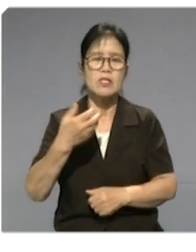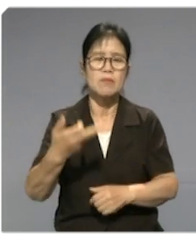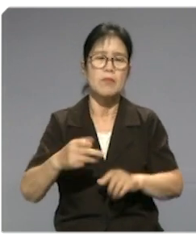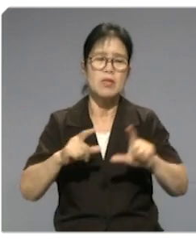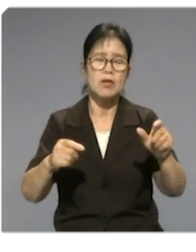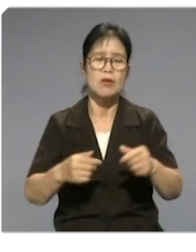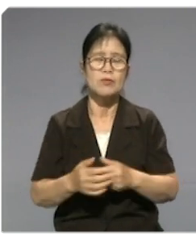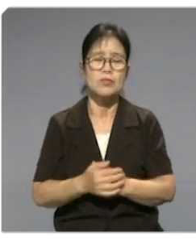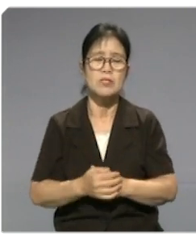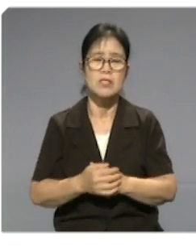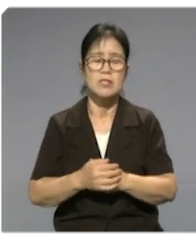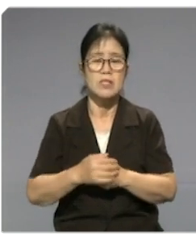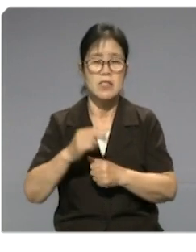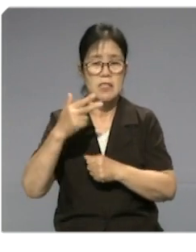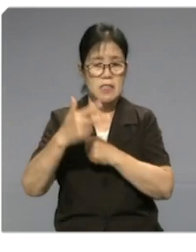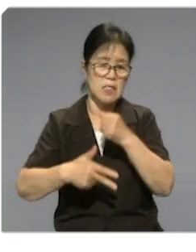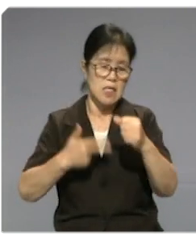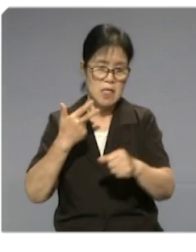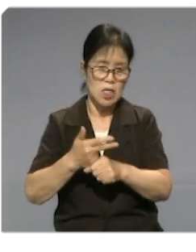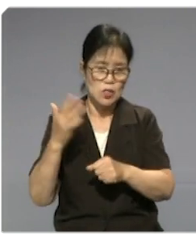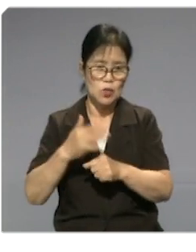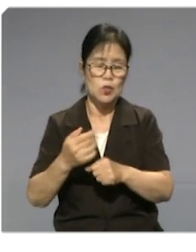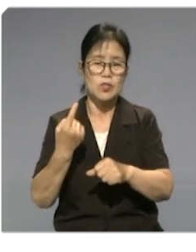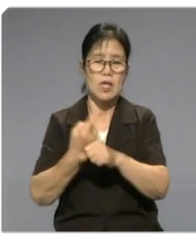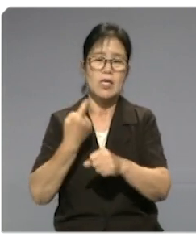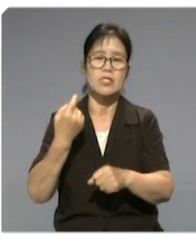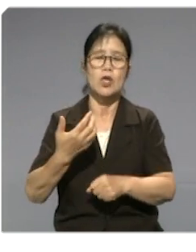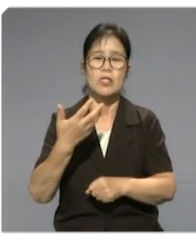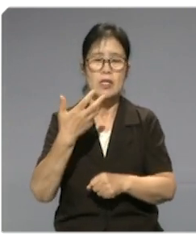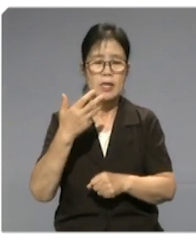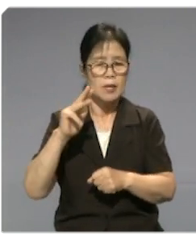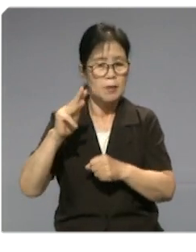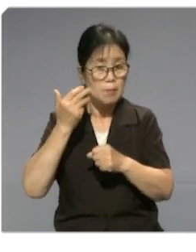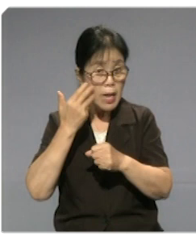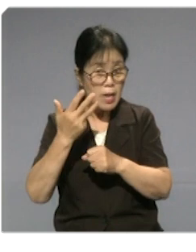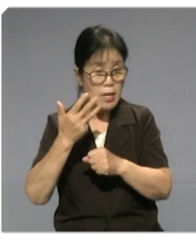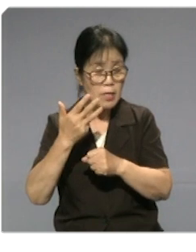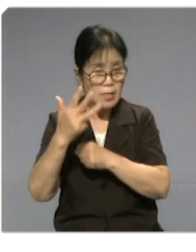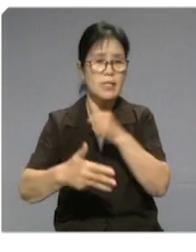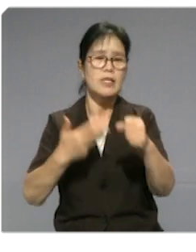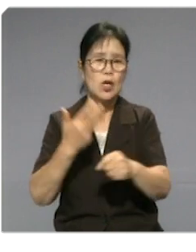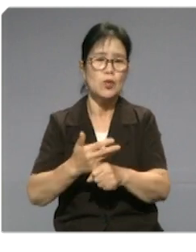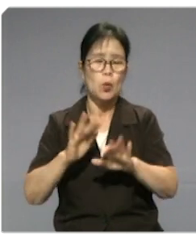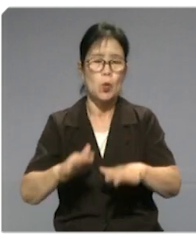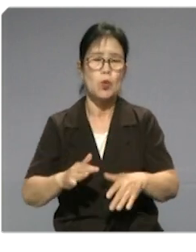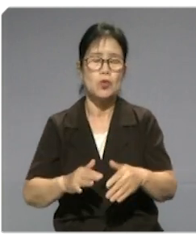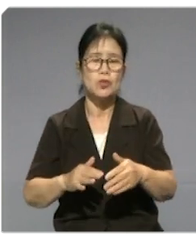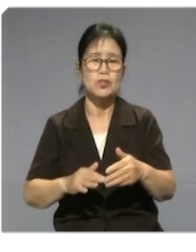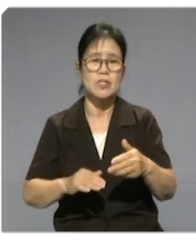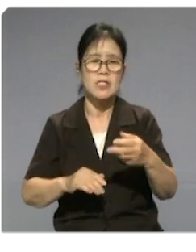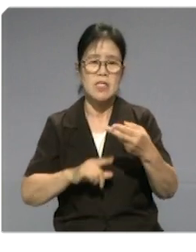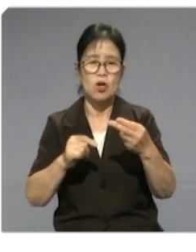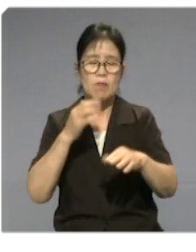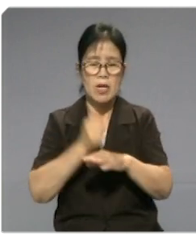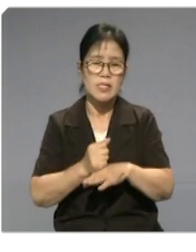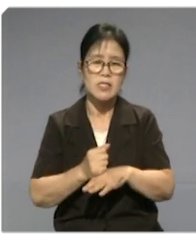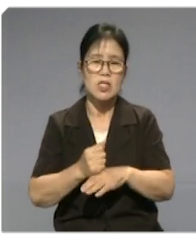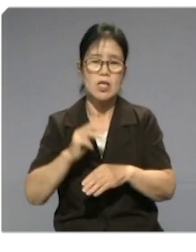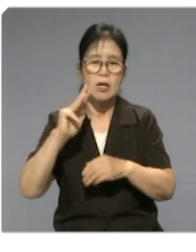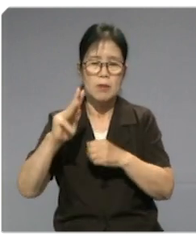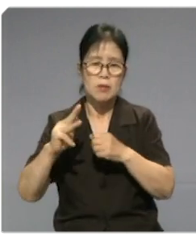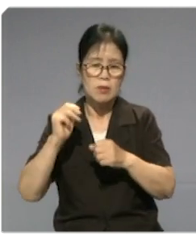2018년 84.6개월에서 작년 94.1개월로 길어졌고 올 6월 말 기준 100개월 이상으로